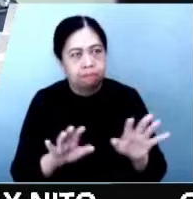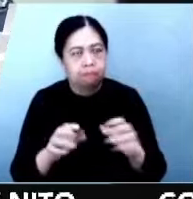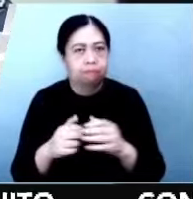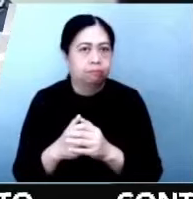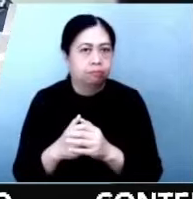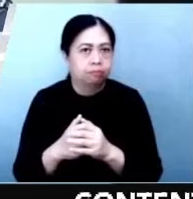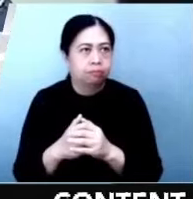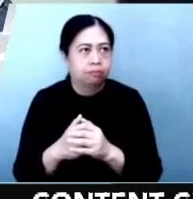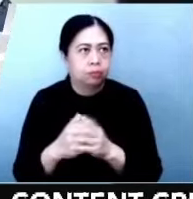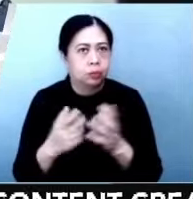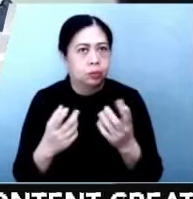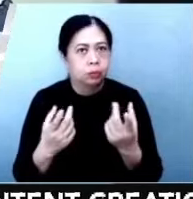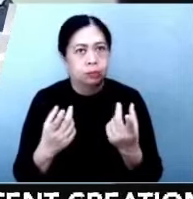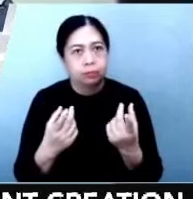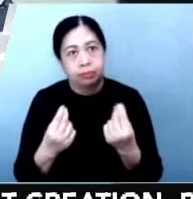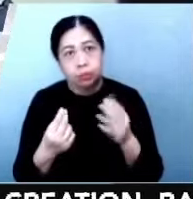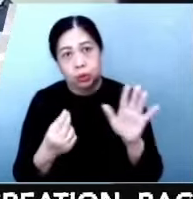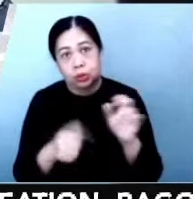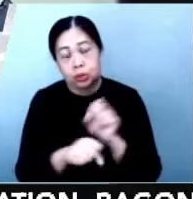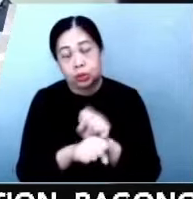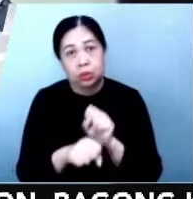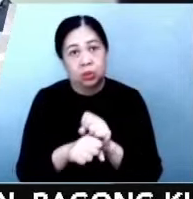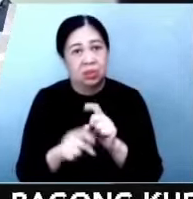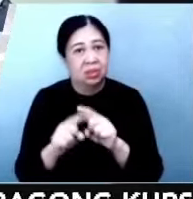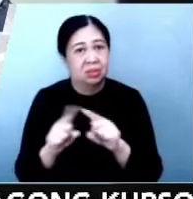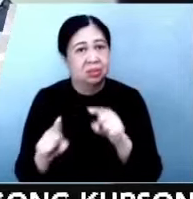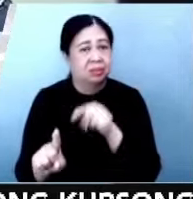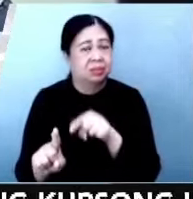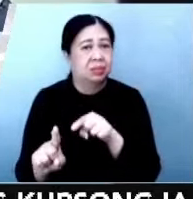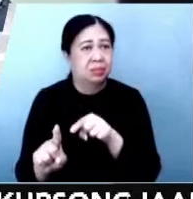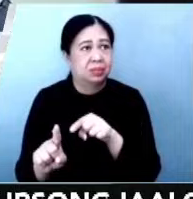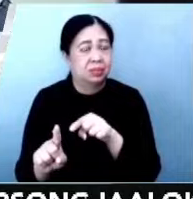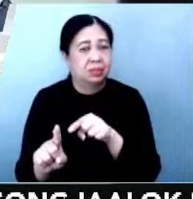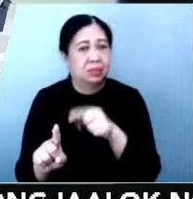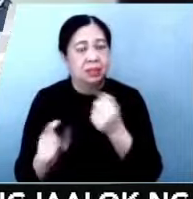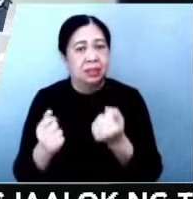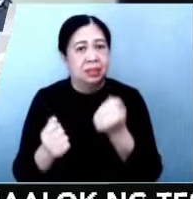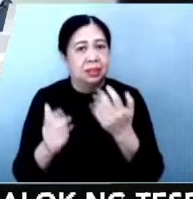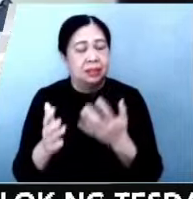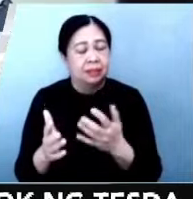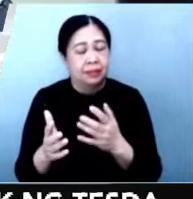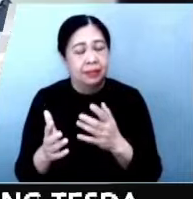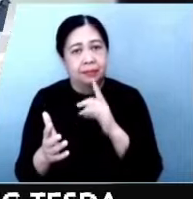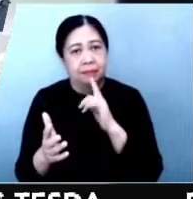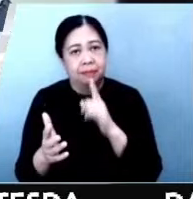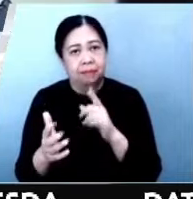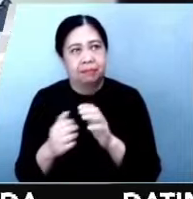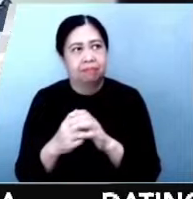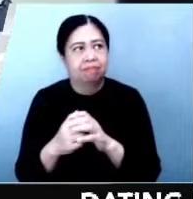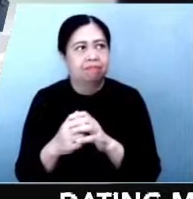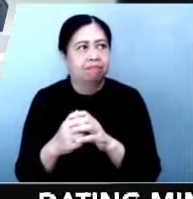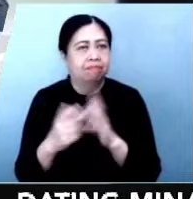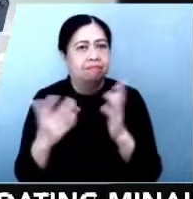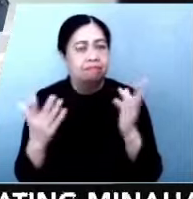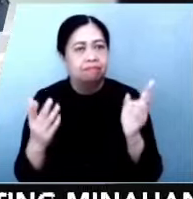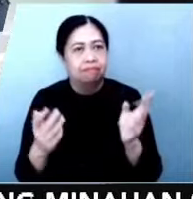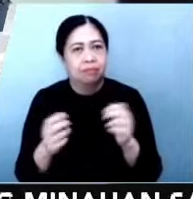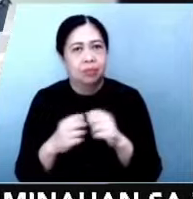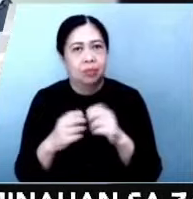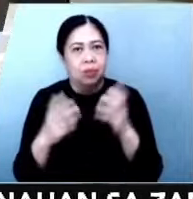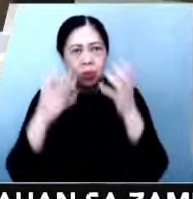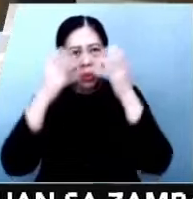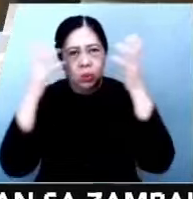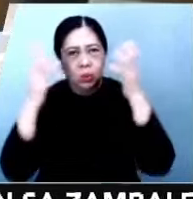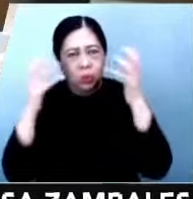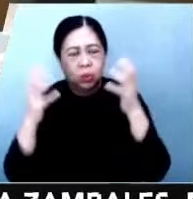gawin yung kanilang trabaho. Pero itong driver talaga, ma'am, ay masyadong unruly na hindi na